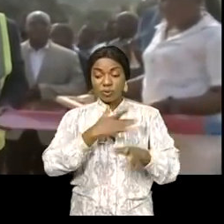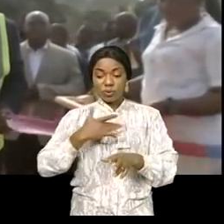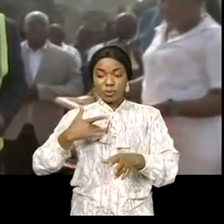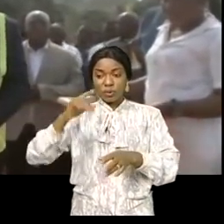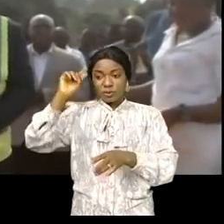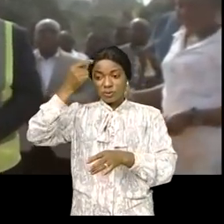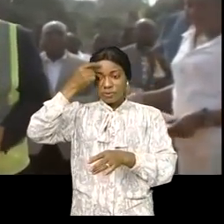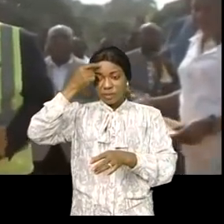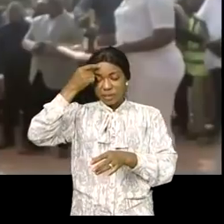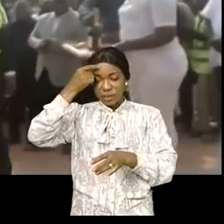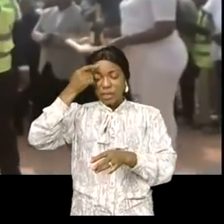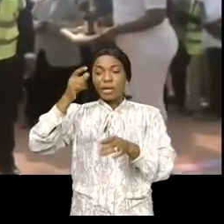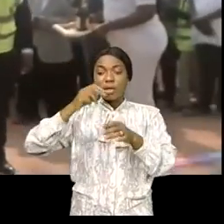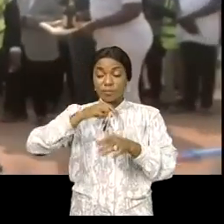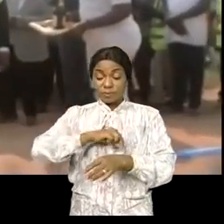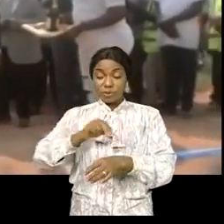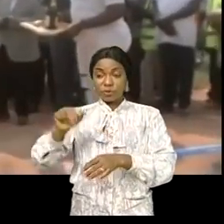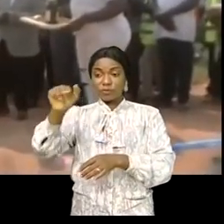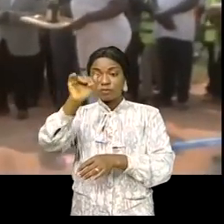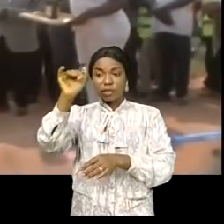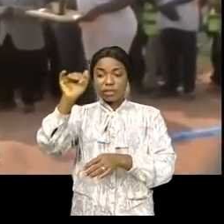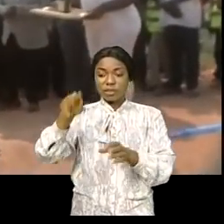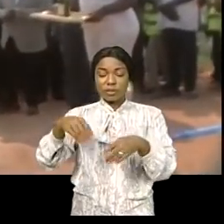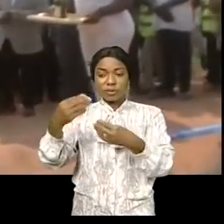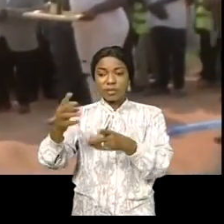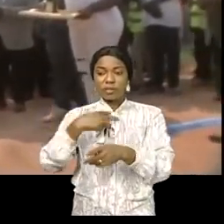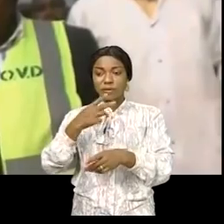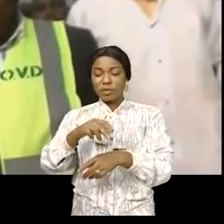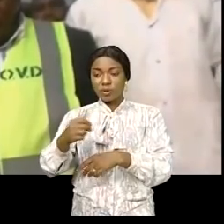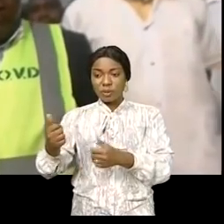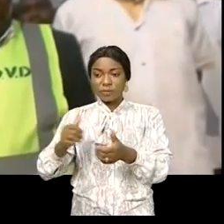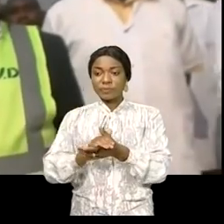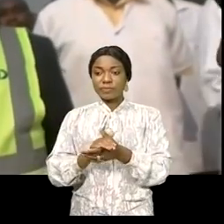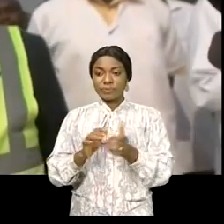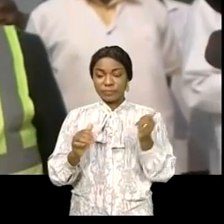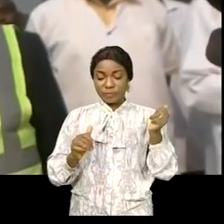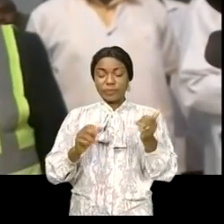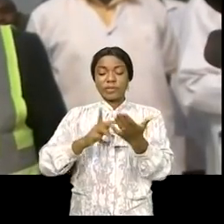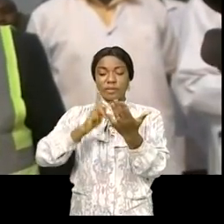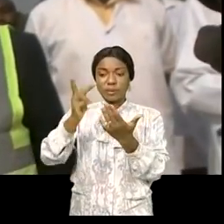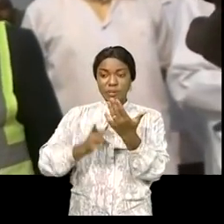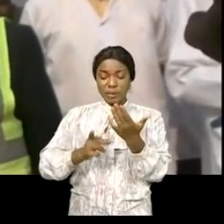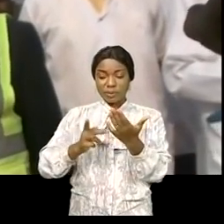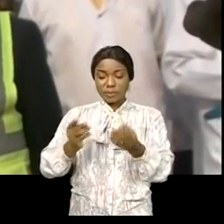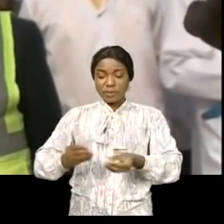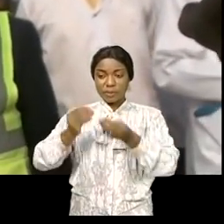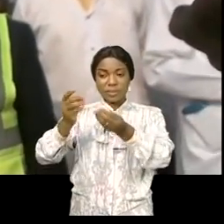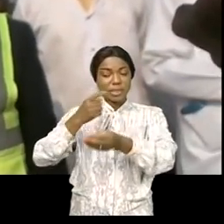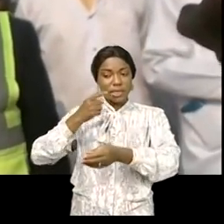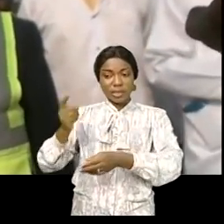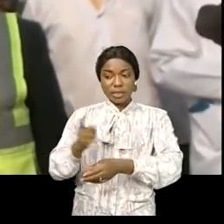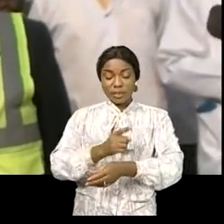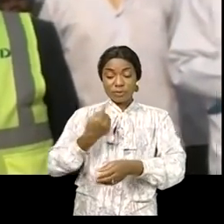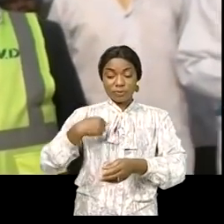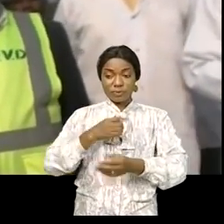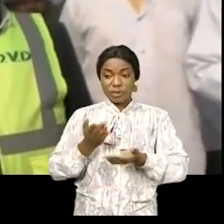Willy Tchundala Hassan, en mission et élève sa voix devant les zooms et caméras. Le programme selon lequel nous avons été investis comme mènera de